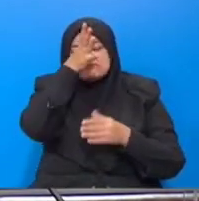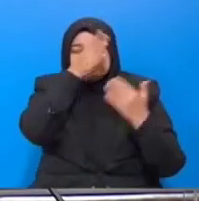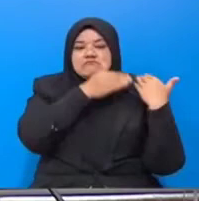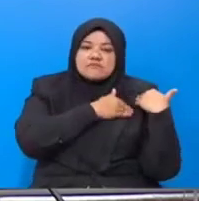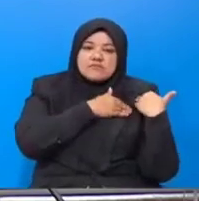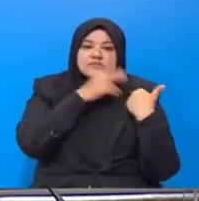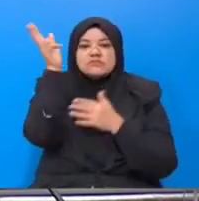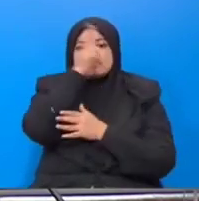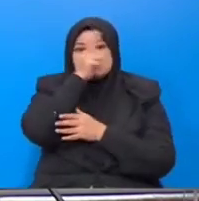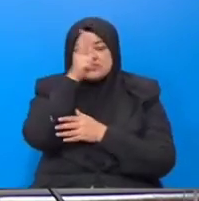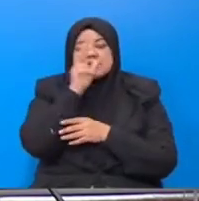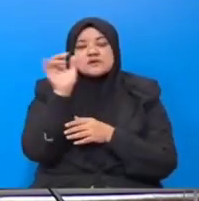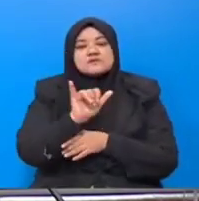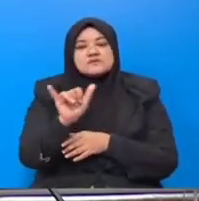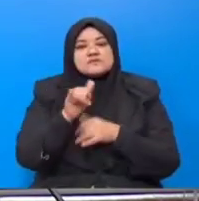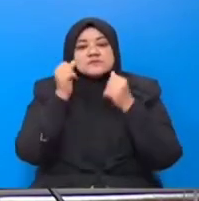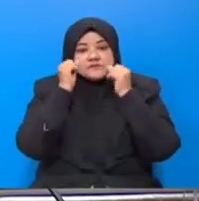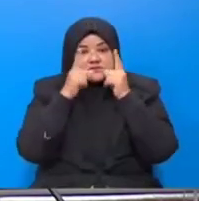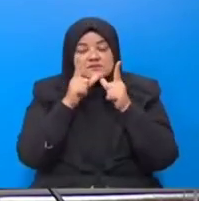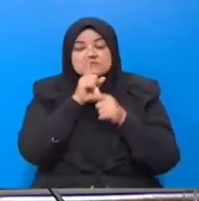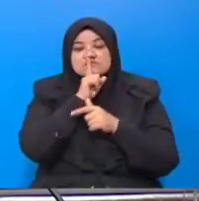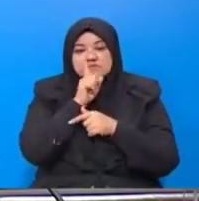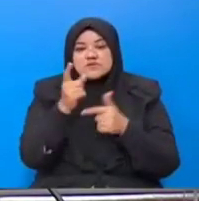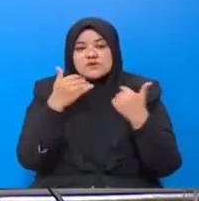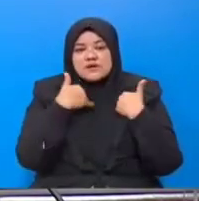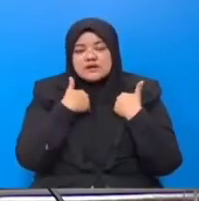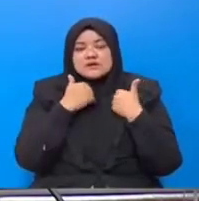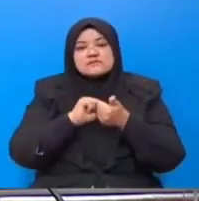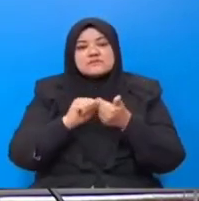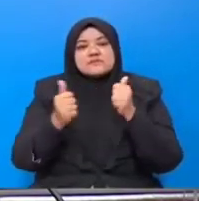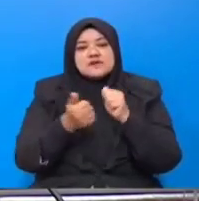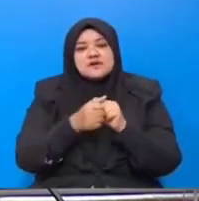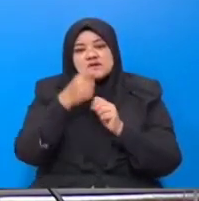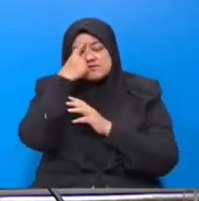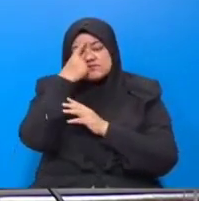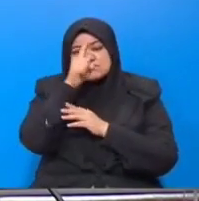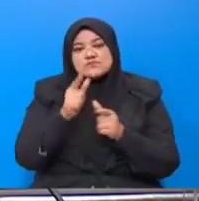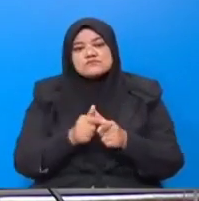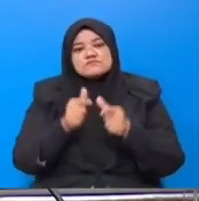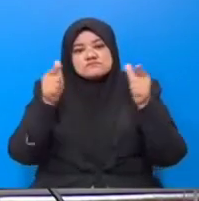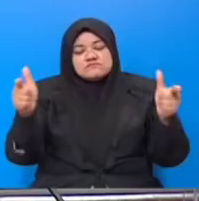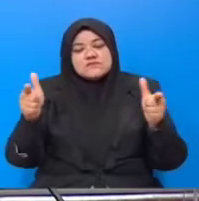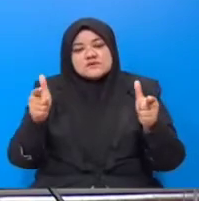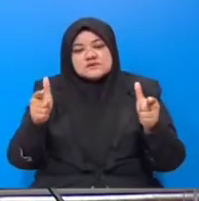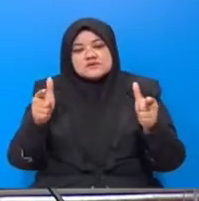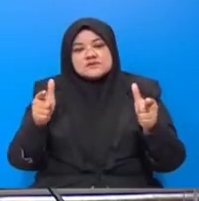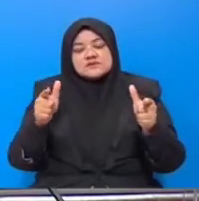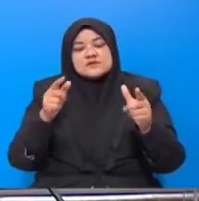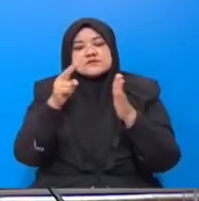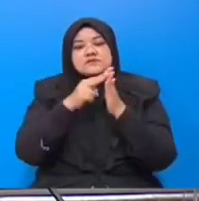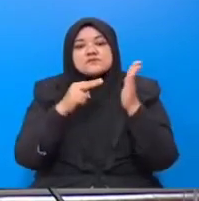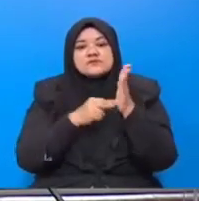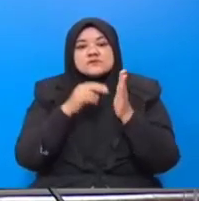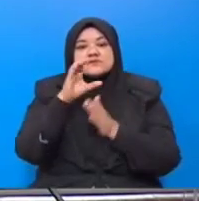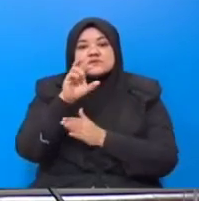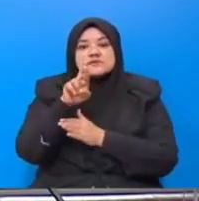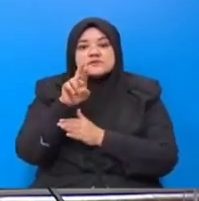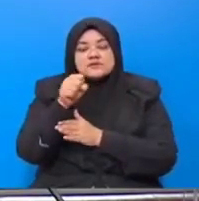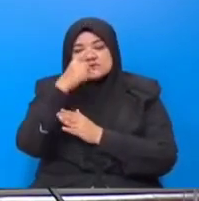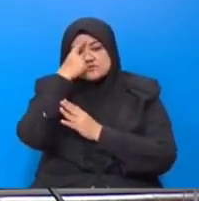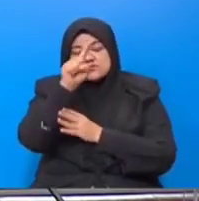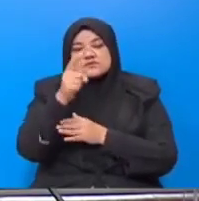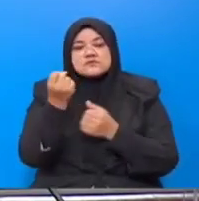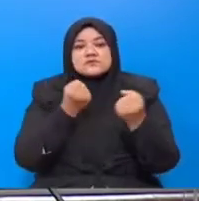bapak kerajaan-kerajaan juga sedar bahwa wujudnya kekangan untuk memperluas kan pelaksanaan peraturan CRS